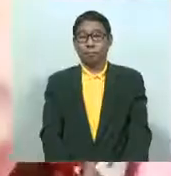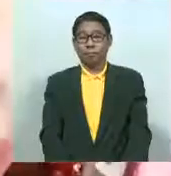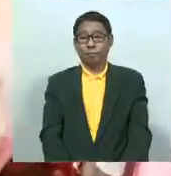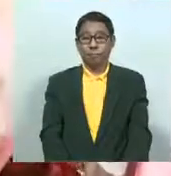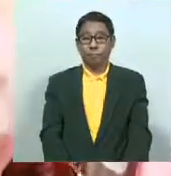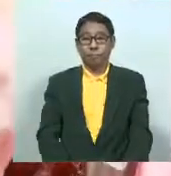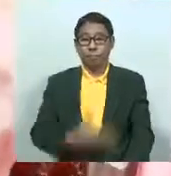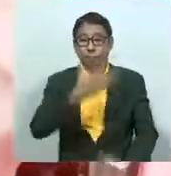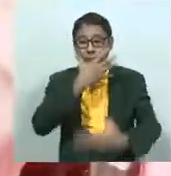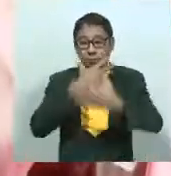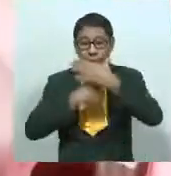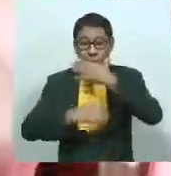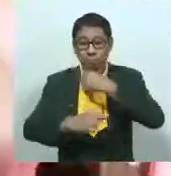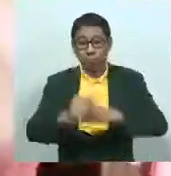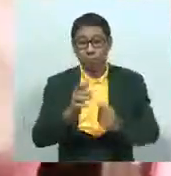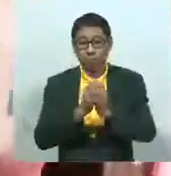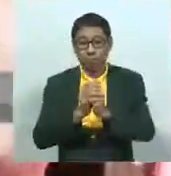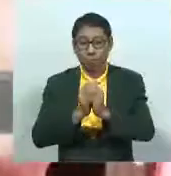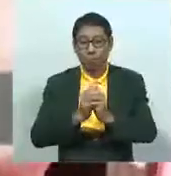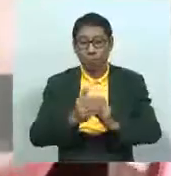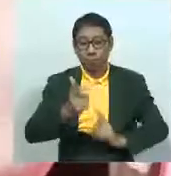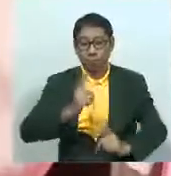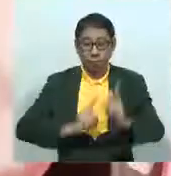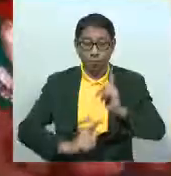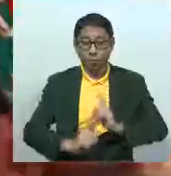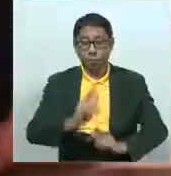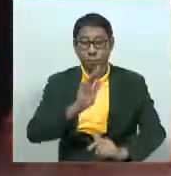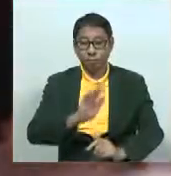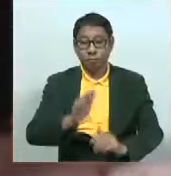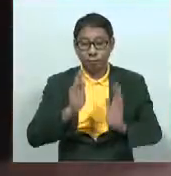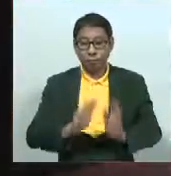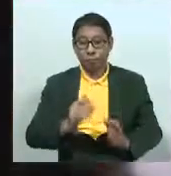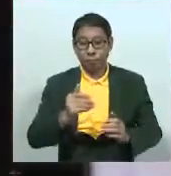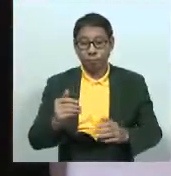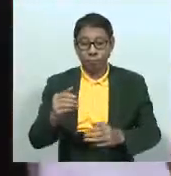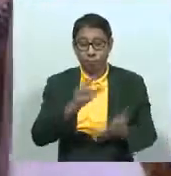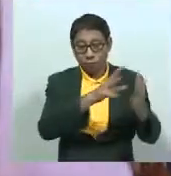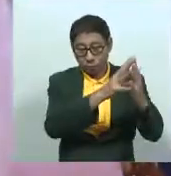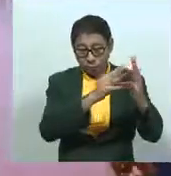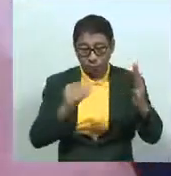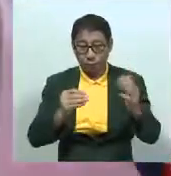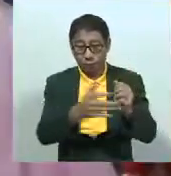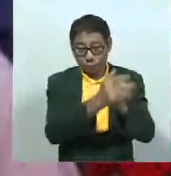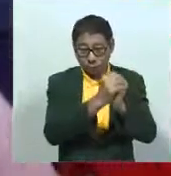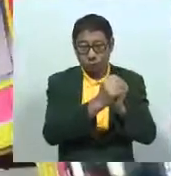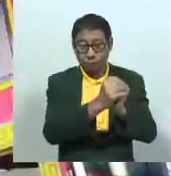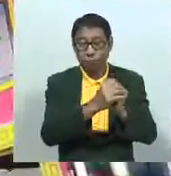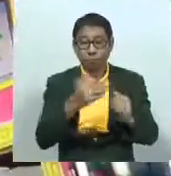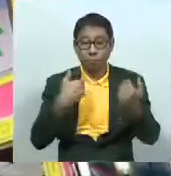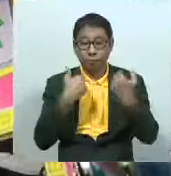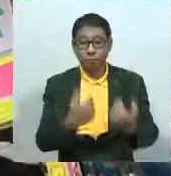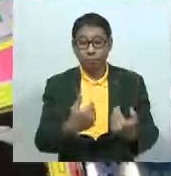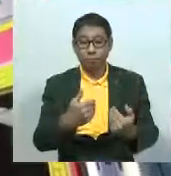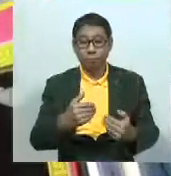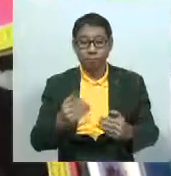อุปรากรจีนหรืองิ้วนะครับเป็นศิลปะการแสดงแขนงหนึ่งที่ได้รับอิทธิพลมาจากราชสำนักของจีนเป็นหนึ่ง